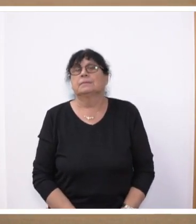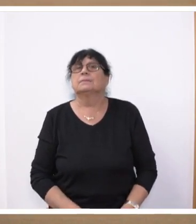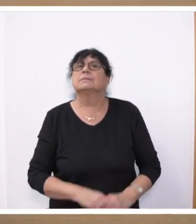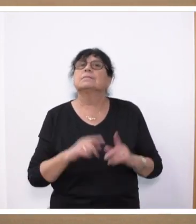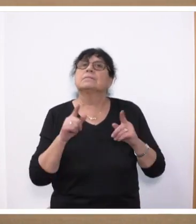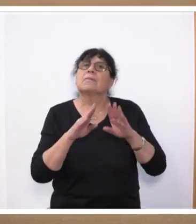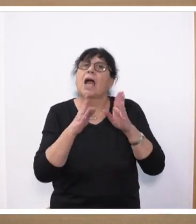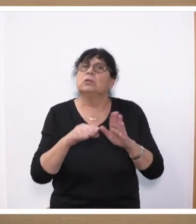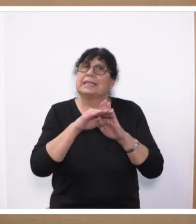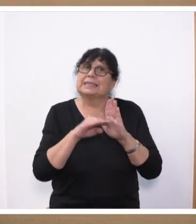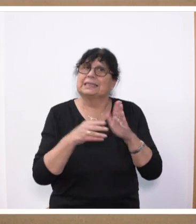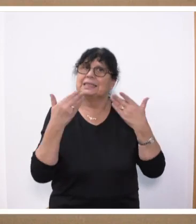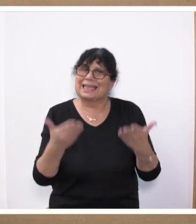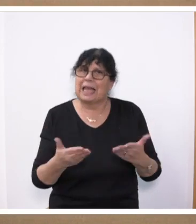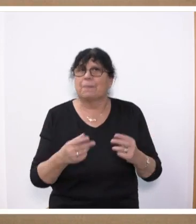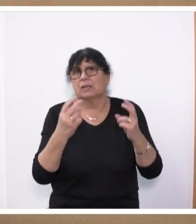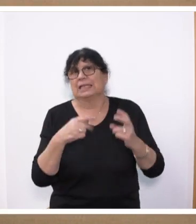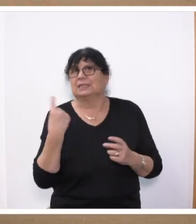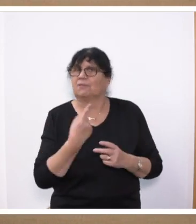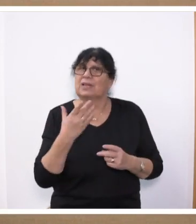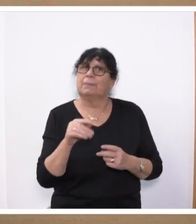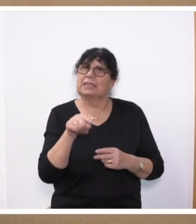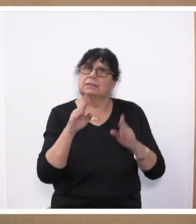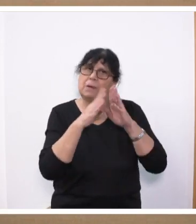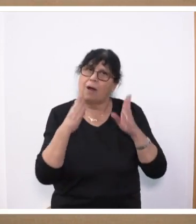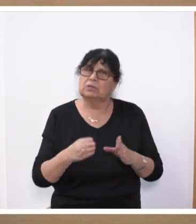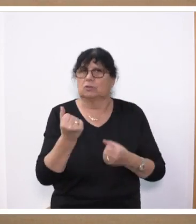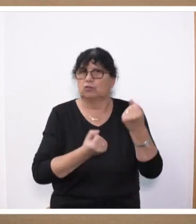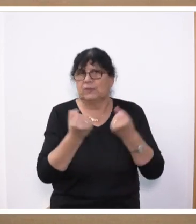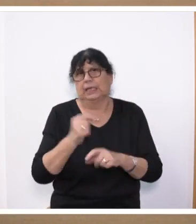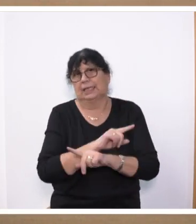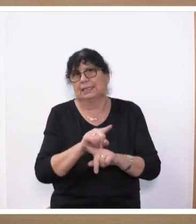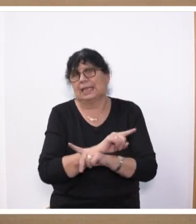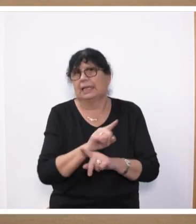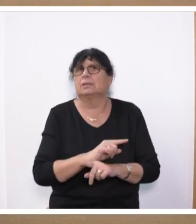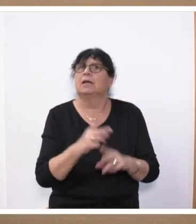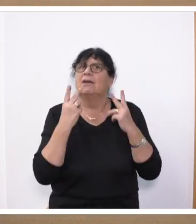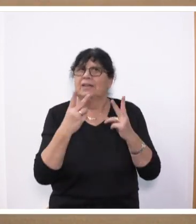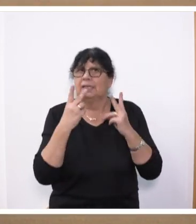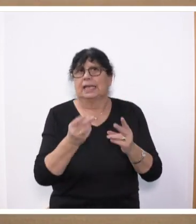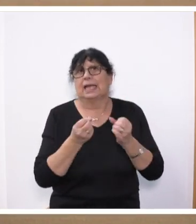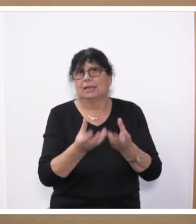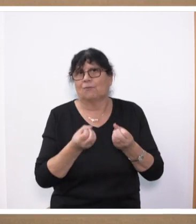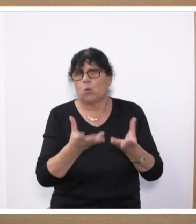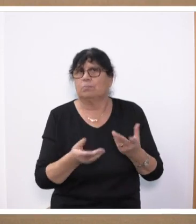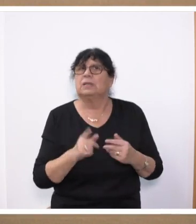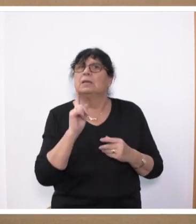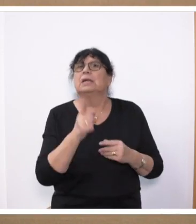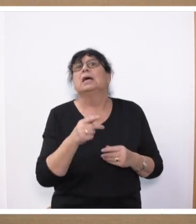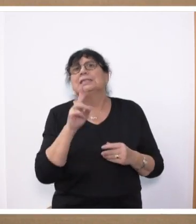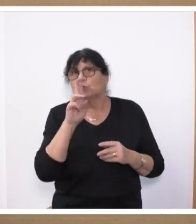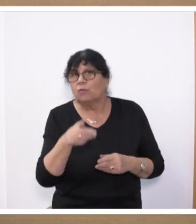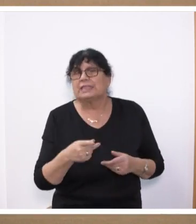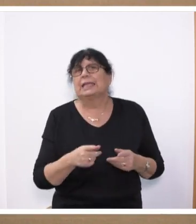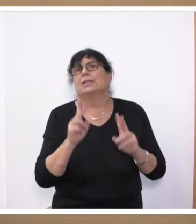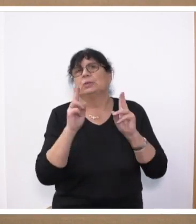Als Haushaltsgesetzgeber setzen wir mit diesem Haushalt in schwierigen Zeiten die wichtigen Botschaften, nämlich Zuversicht und